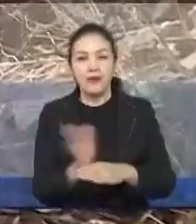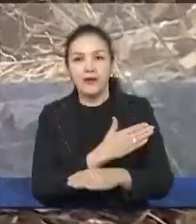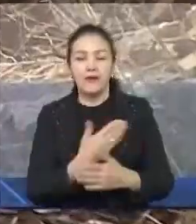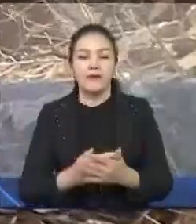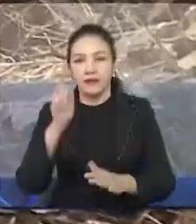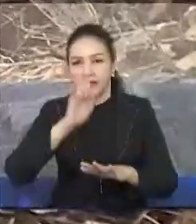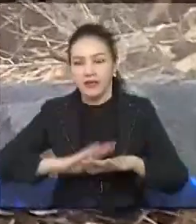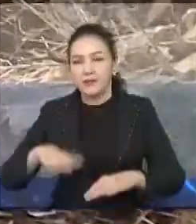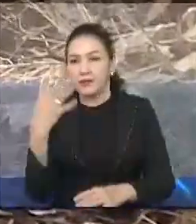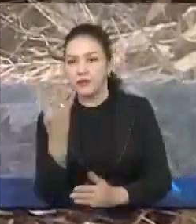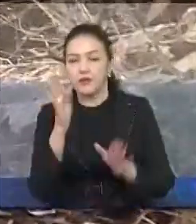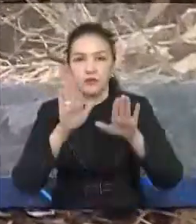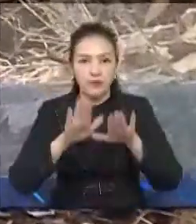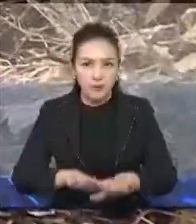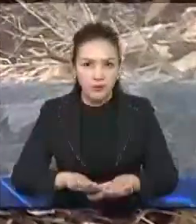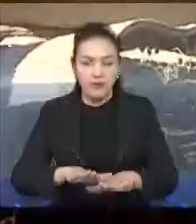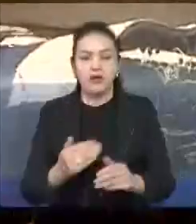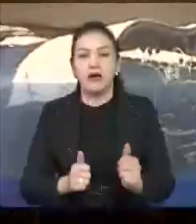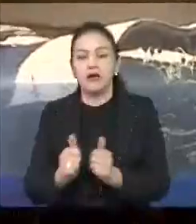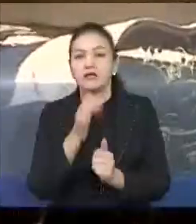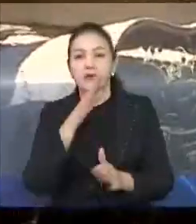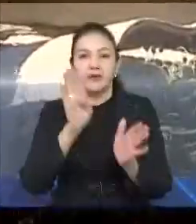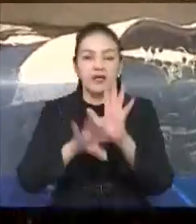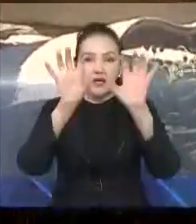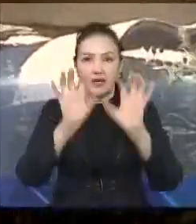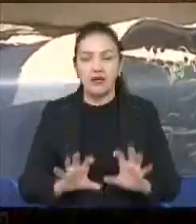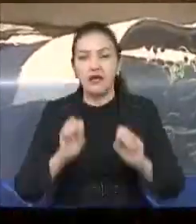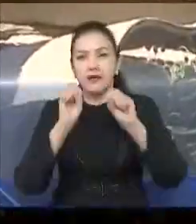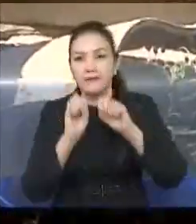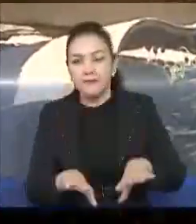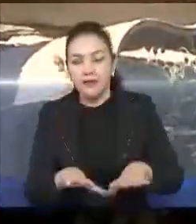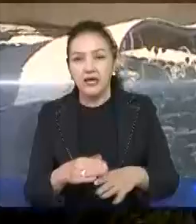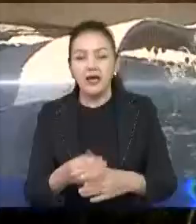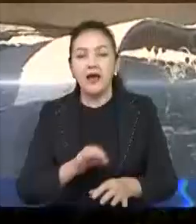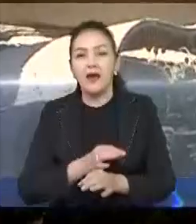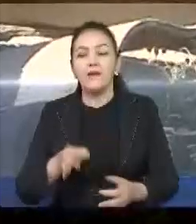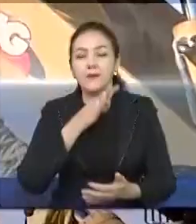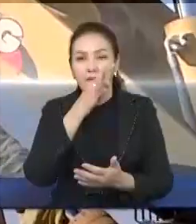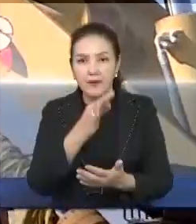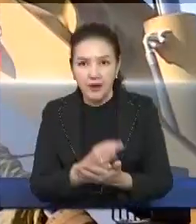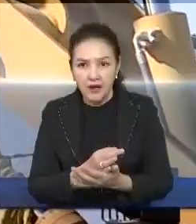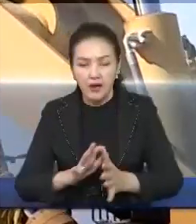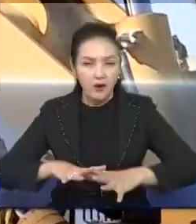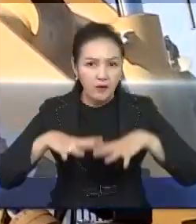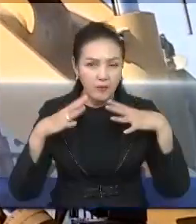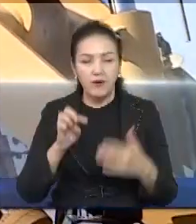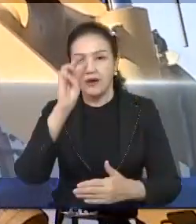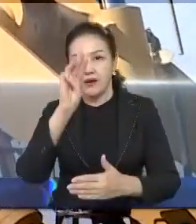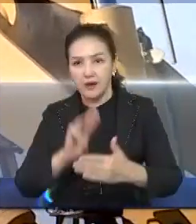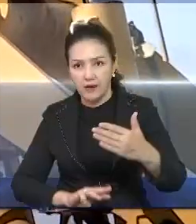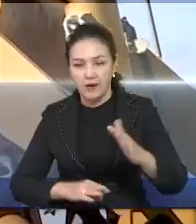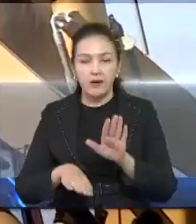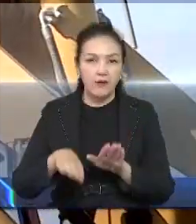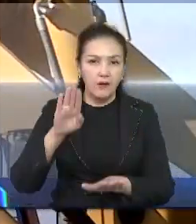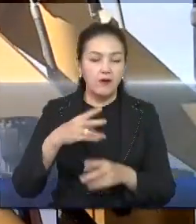елімізде 4-ші орында. Айта өтейік, алдағы уақытта заңсыз қалдық шығарғандарға әкімшілік жауапкершілікті ұлғайтып, айыппұл көлемін